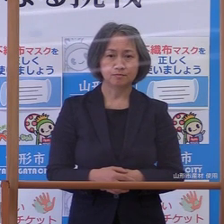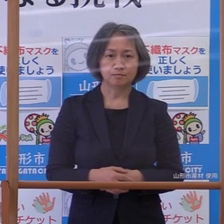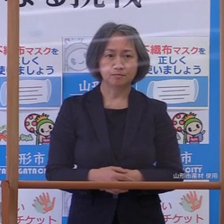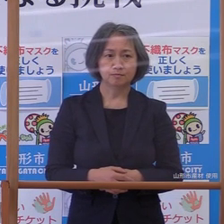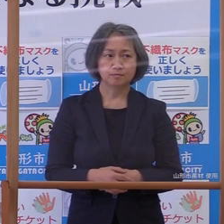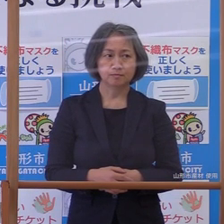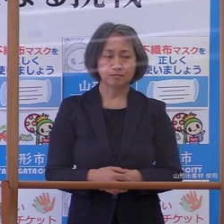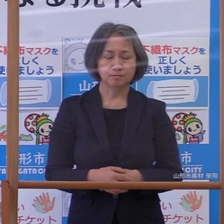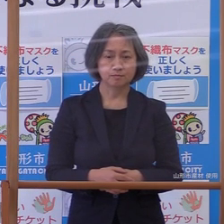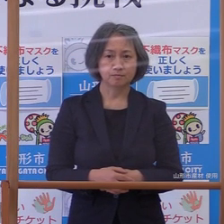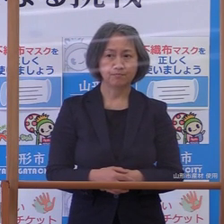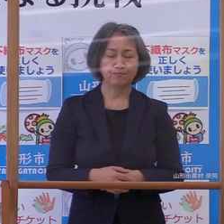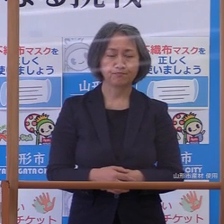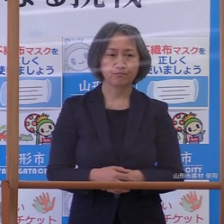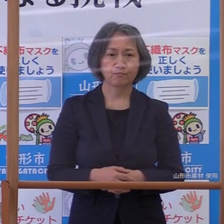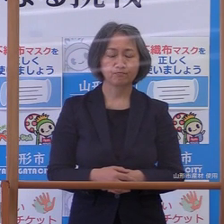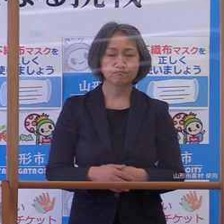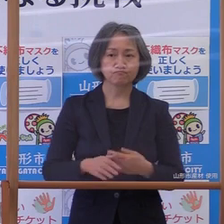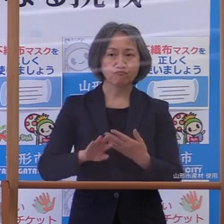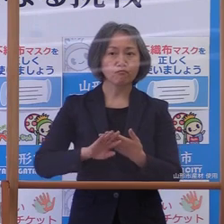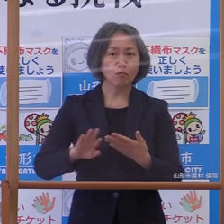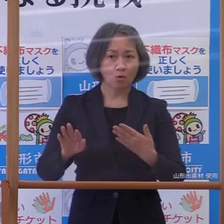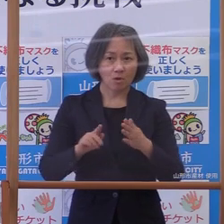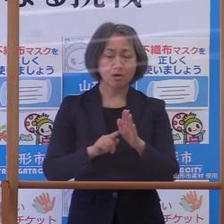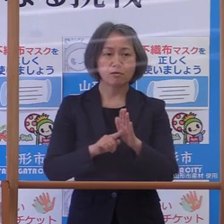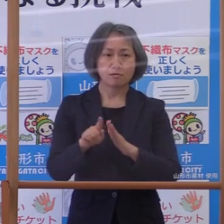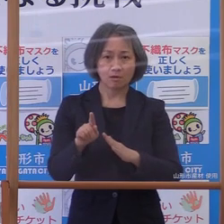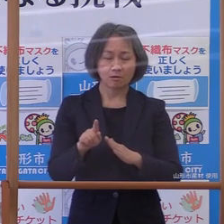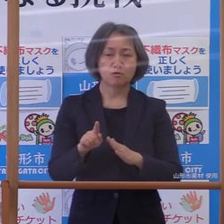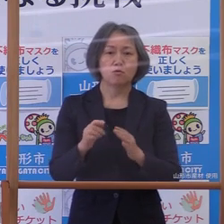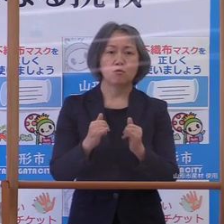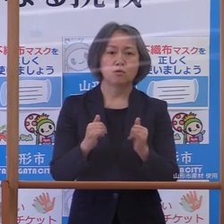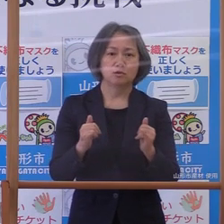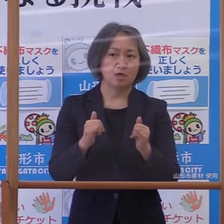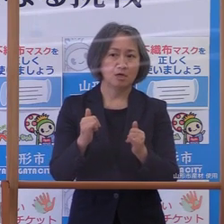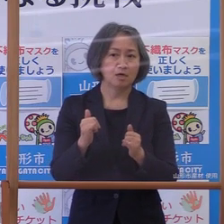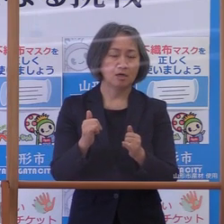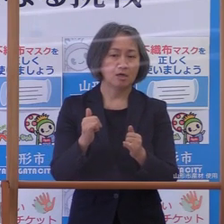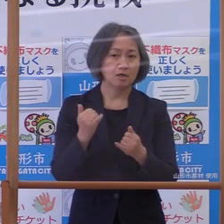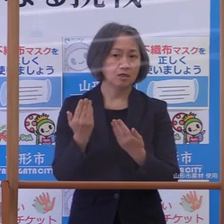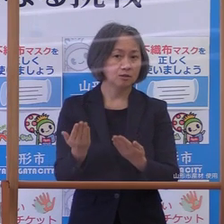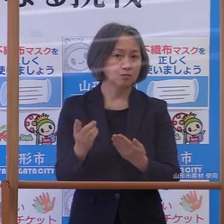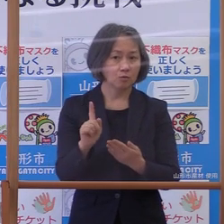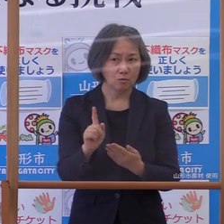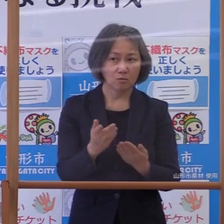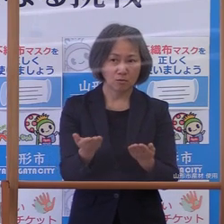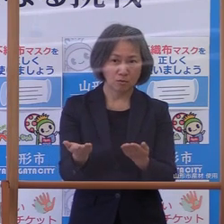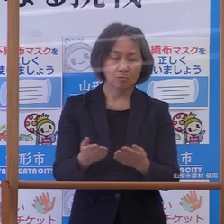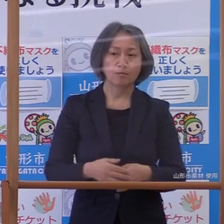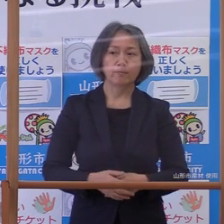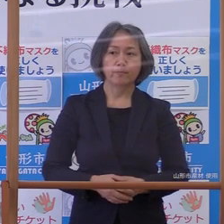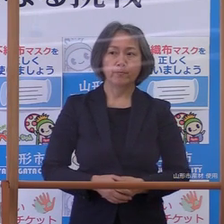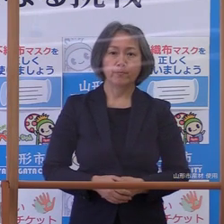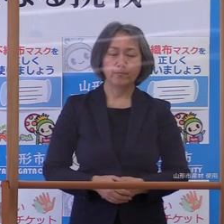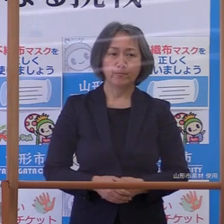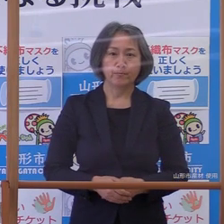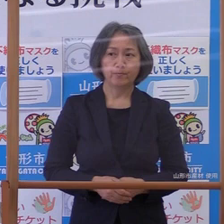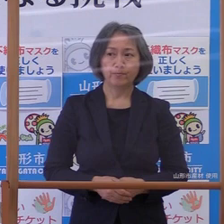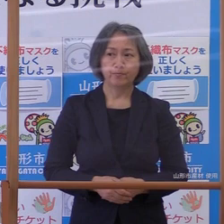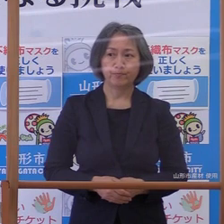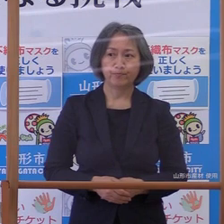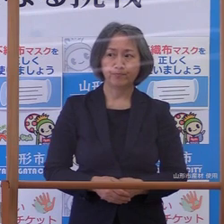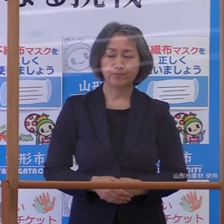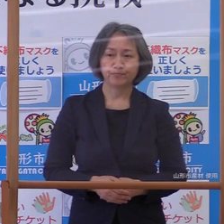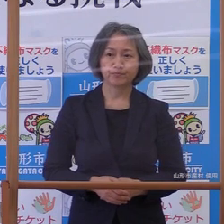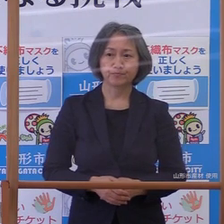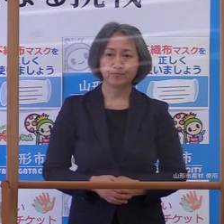よろしいでしょうか。では、続いて同じく幹事社の河北新報さん、いかがでしょうか。では今マイクをお持ちします